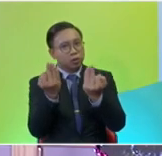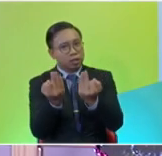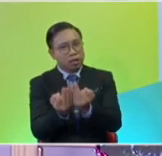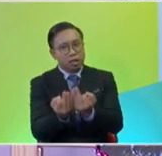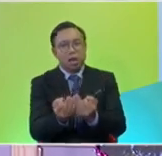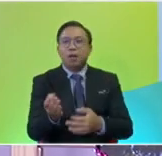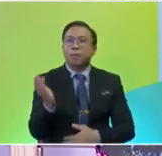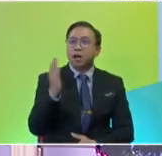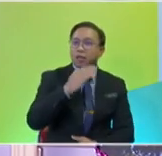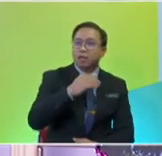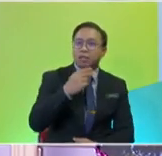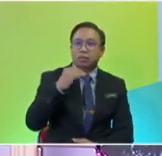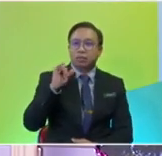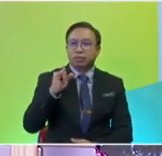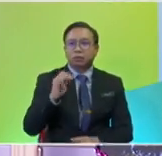keluarga